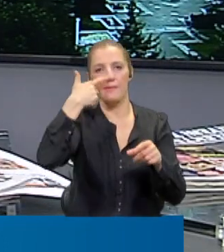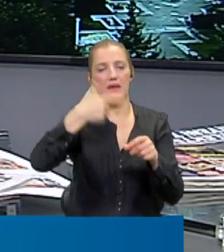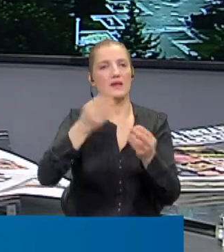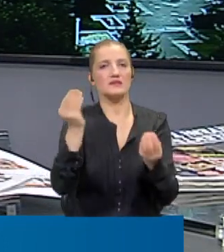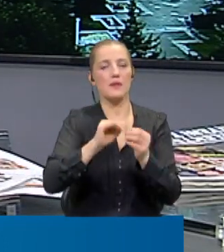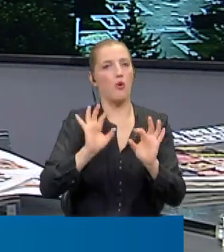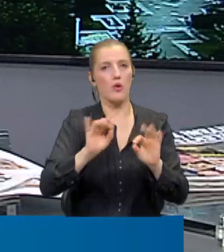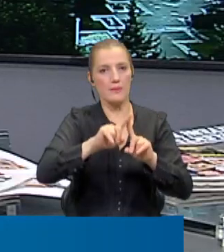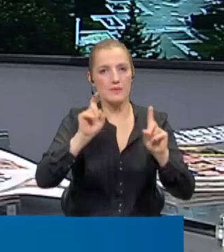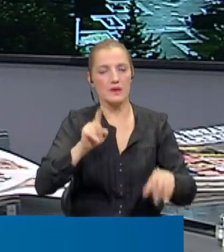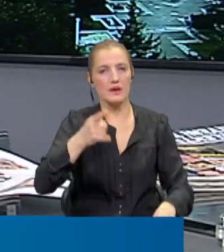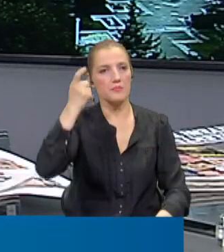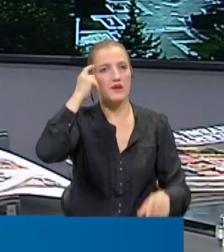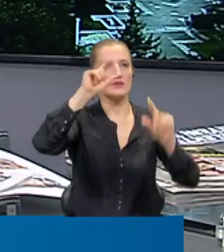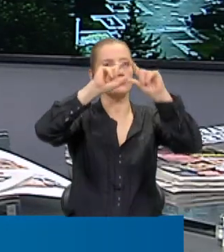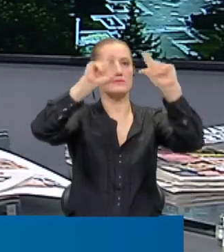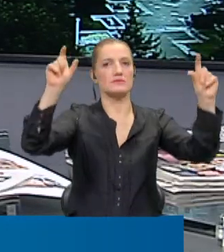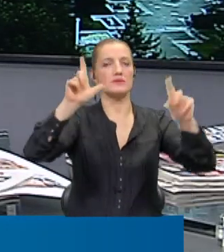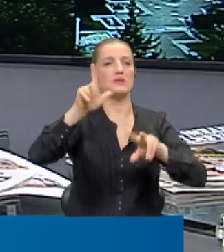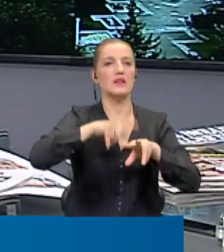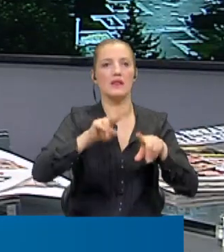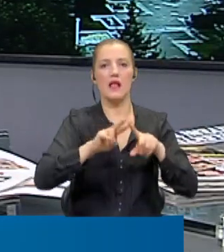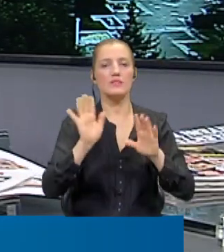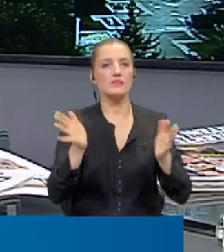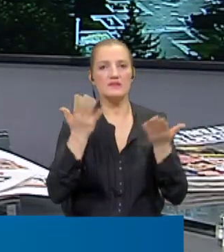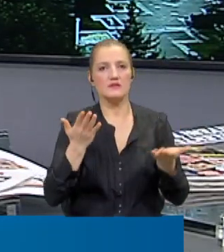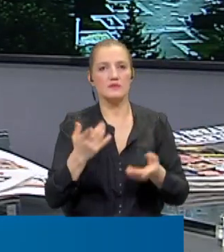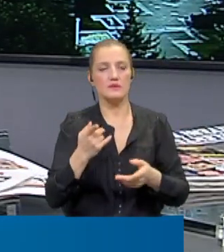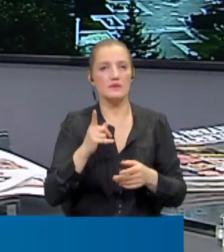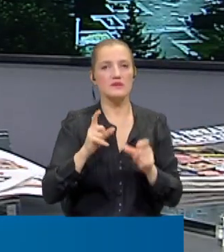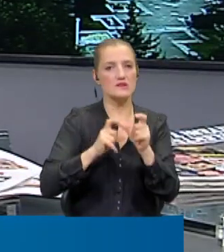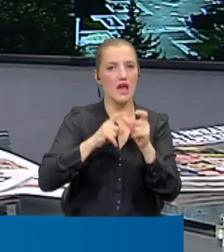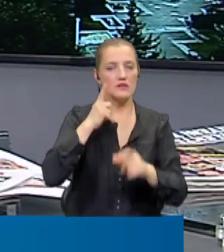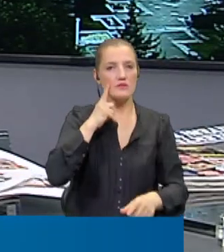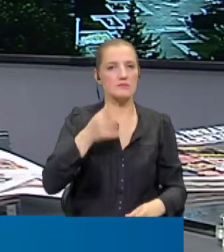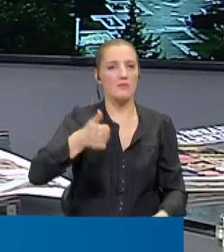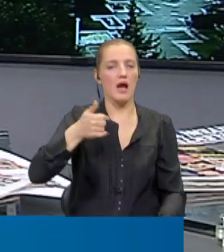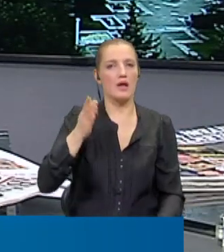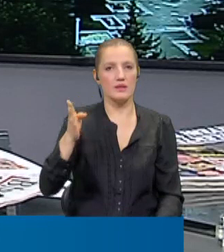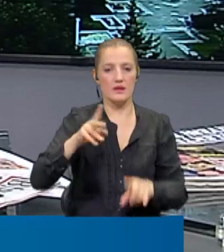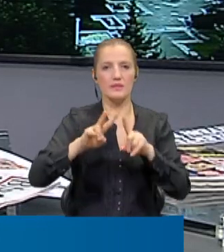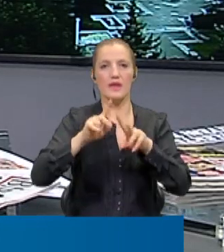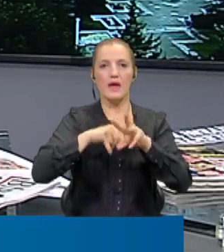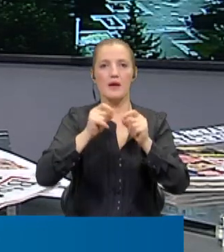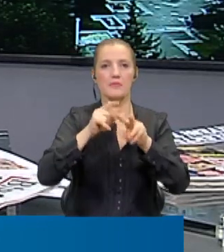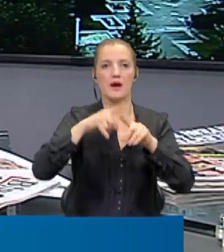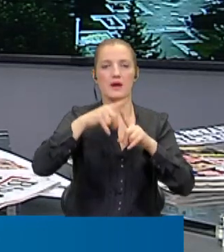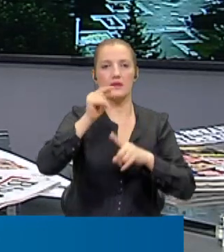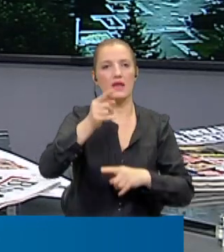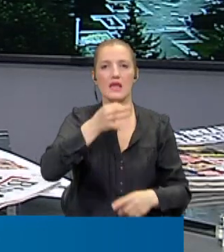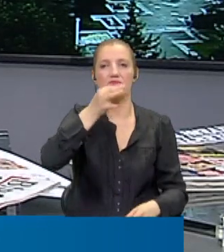acaba şimdi Başlığa geri dönecek olursak Lan nasıl Hani Sayın Bakanı hazine Bakanı nebatinin